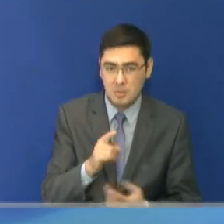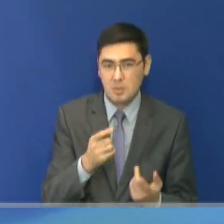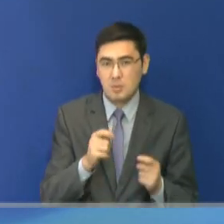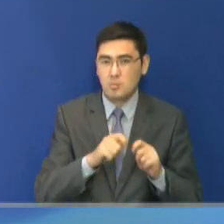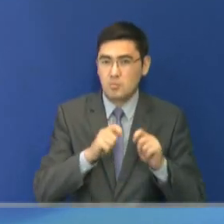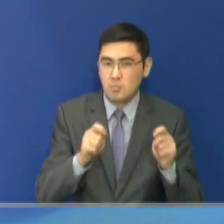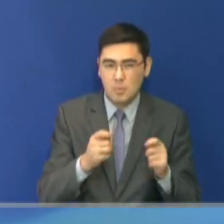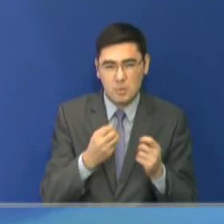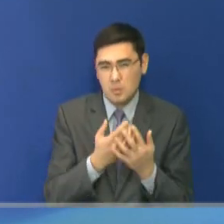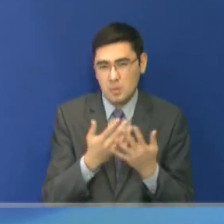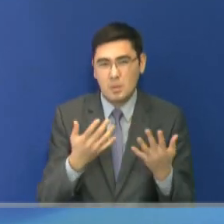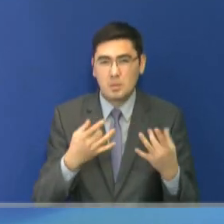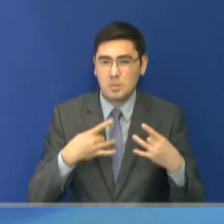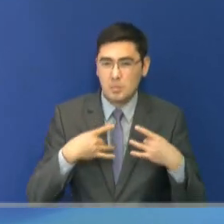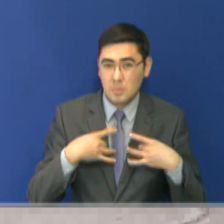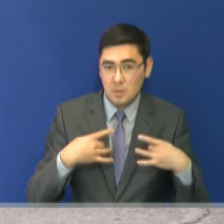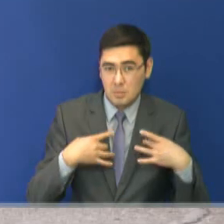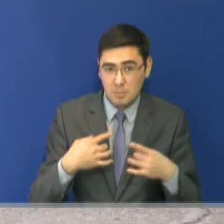дохода и оказались в больших долгах.